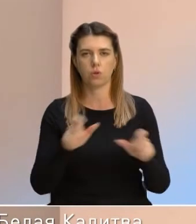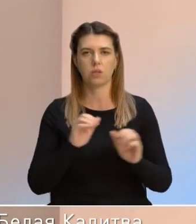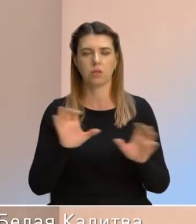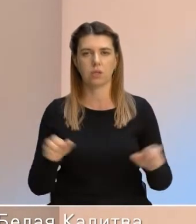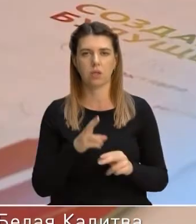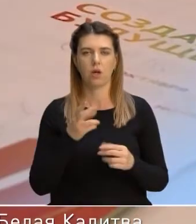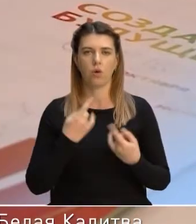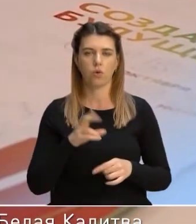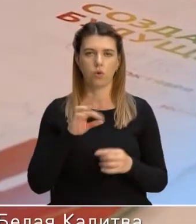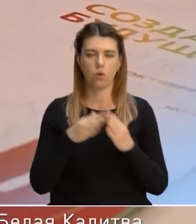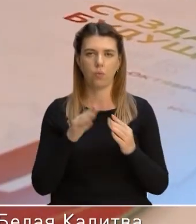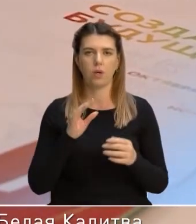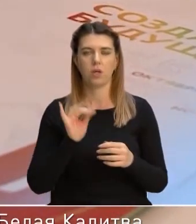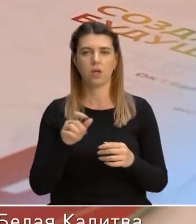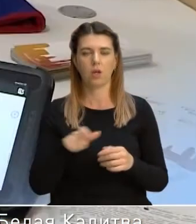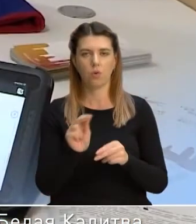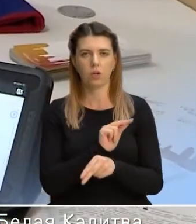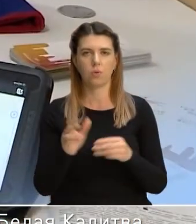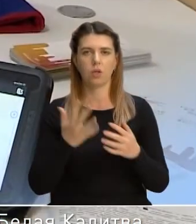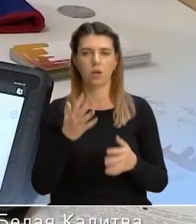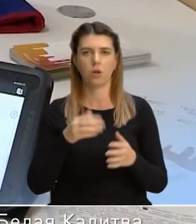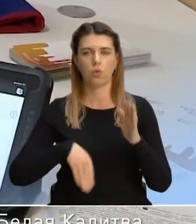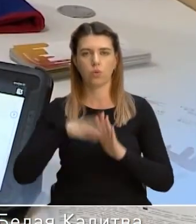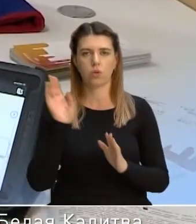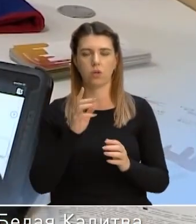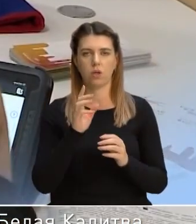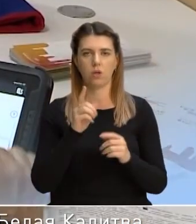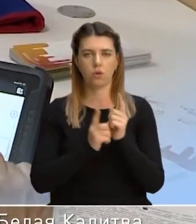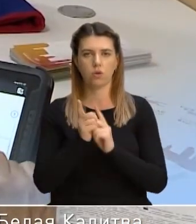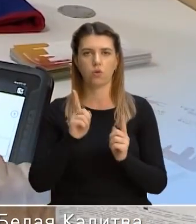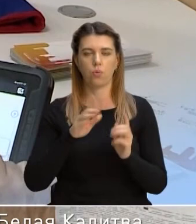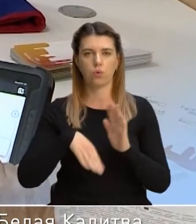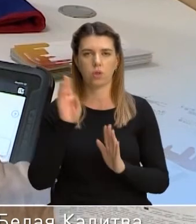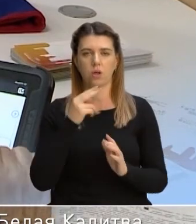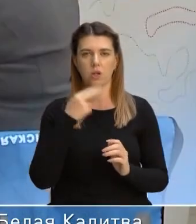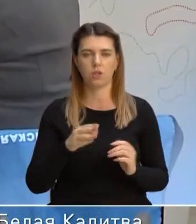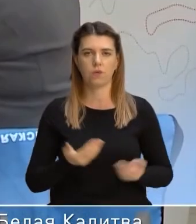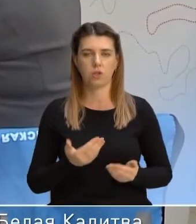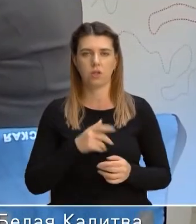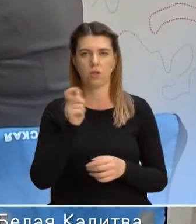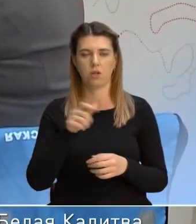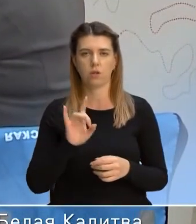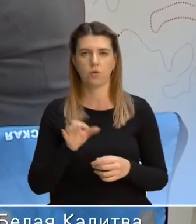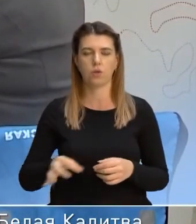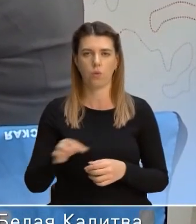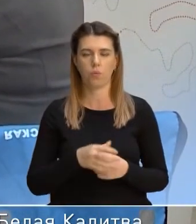детский сад роддом отремонтировать дорогу или усовершенствовать инфраструктуру чтобы улучшить качество жизни жителей ростовской области